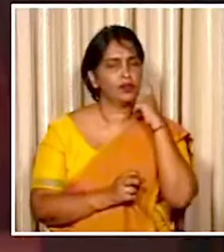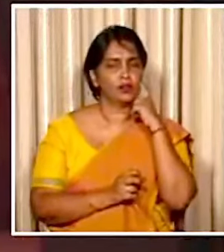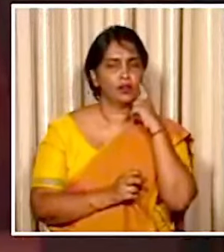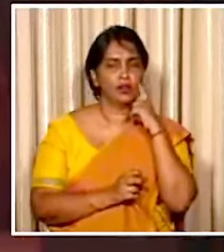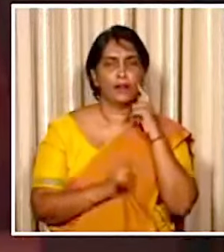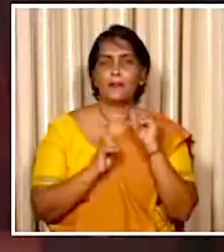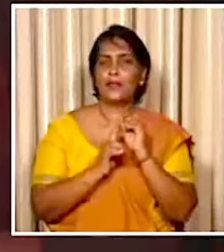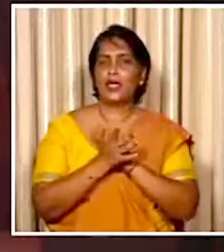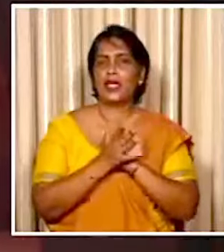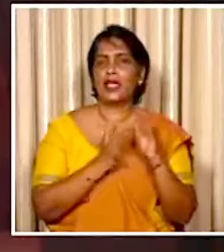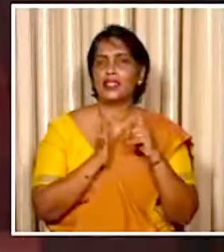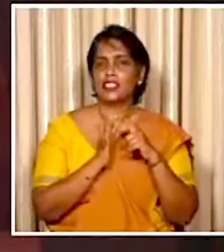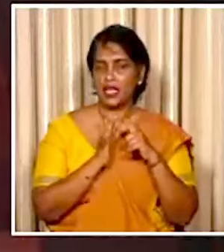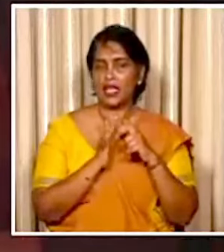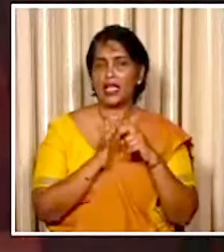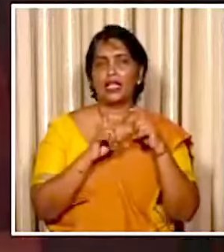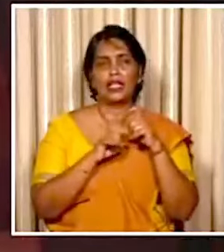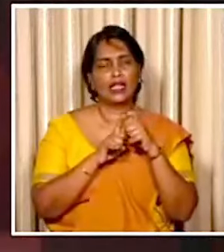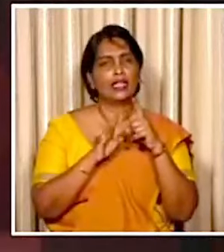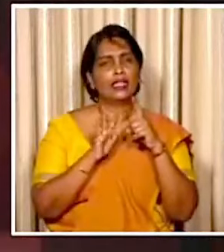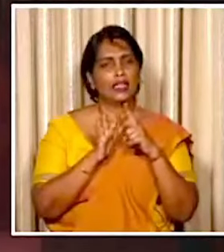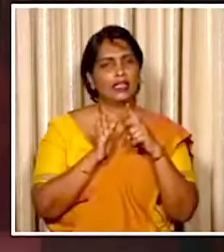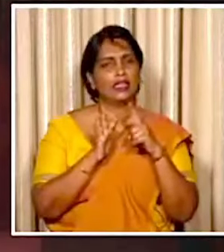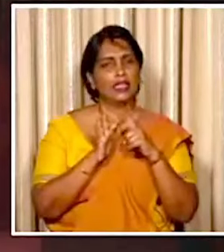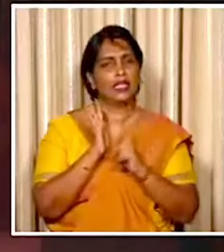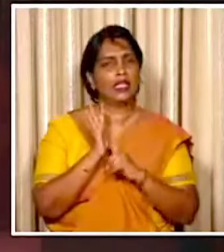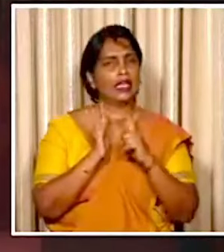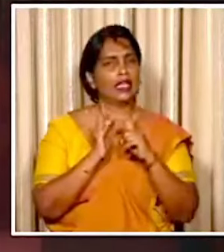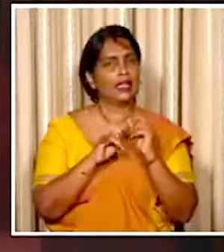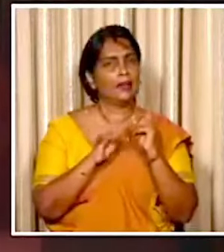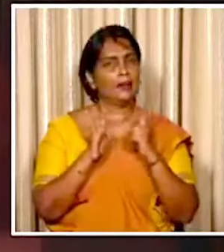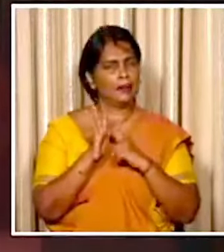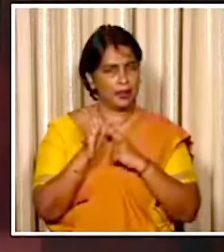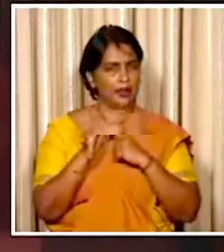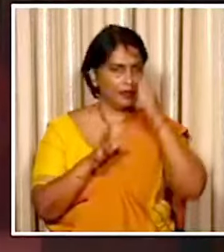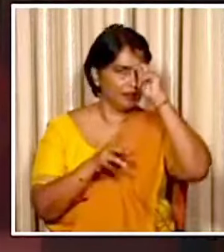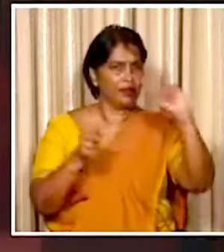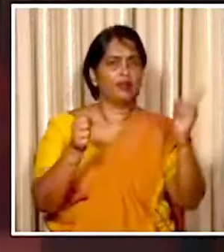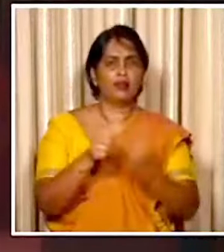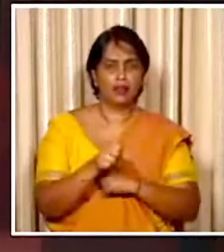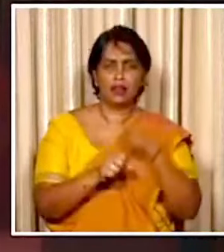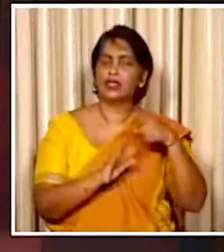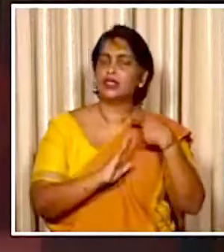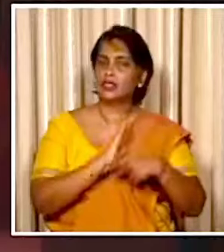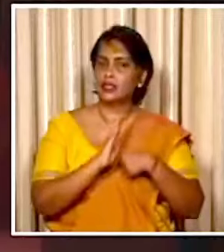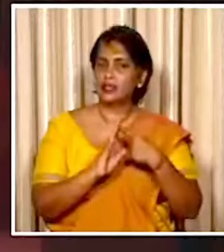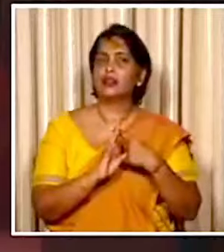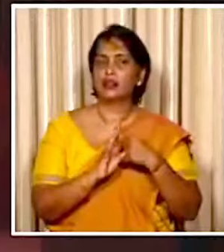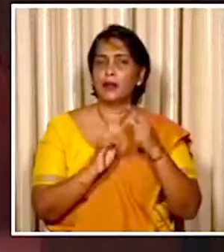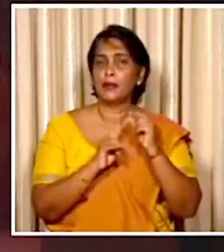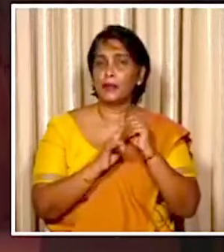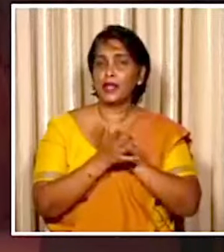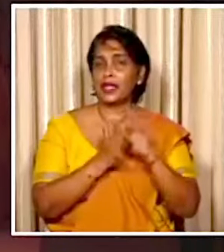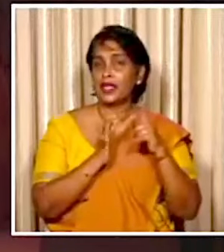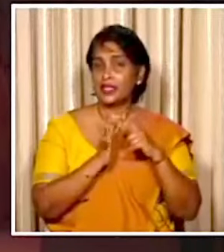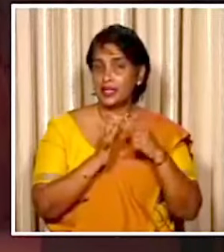සෞඛ්‍ය පරීක්ෂක දිලීප රොෂාන් කුමාර මහත්මයා ඝාතනය කිරී එතුමා ශ්‍රී ලංකා මහජන සෞඛ්‍ය